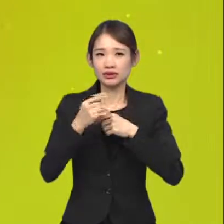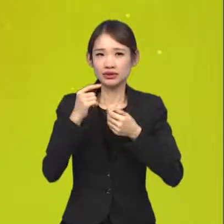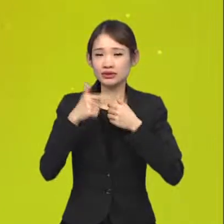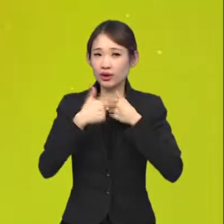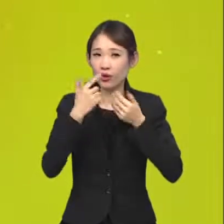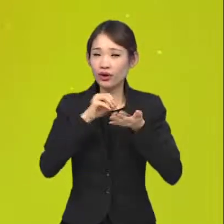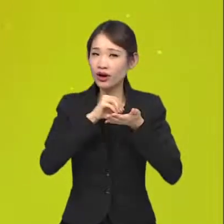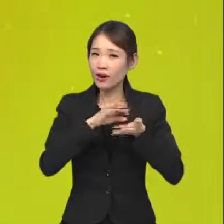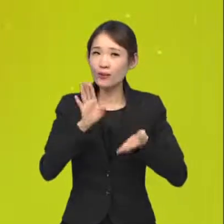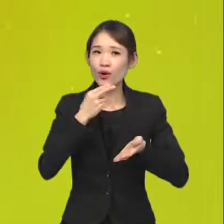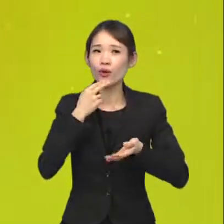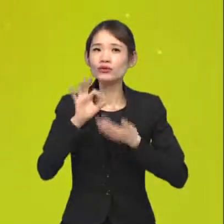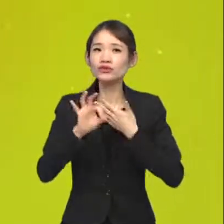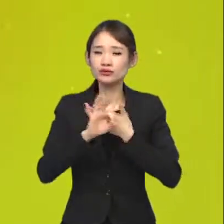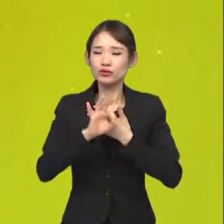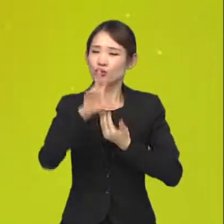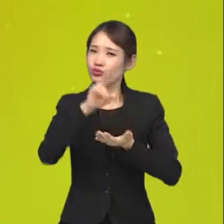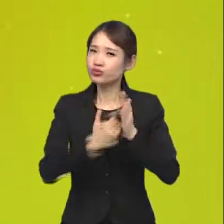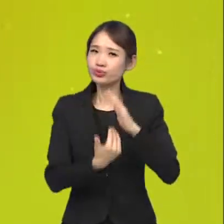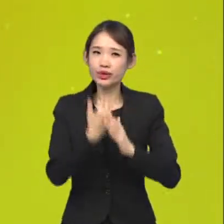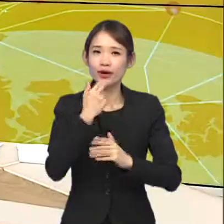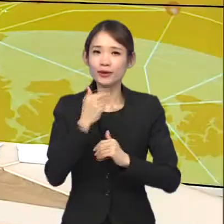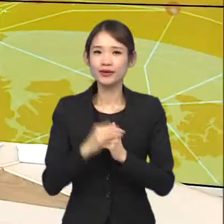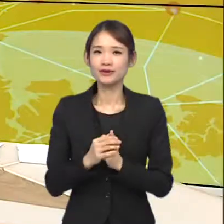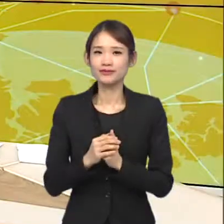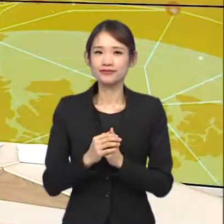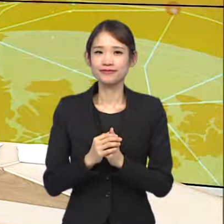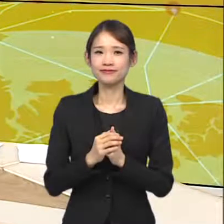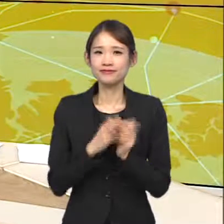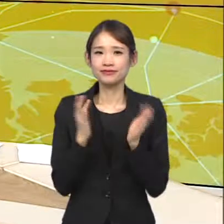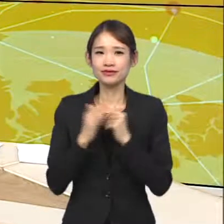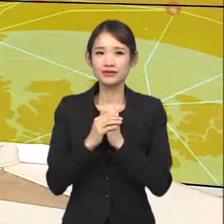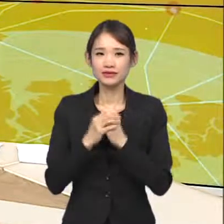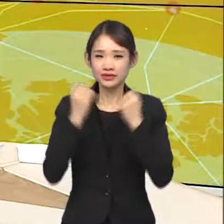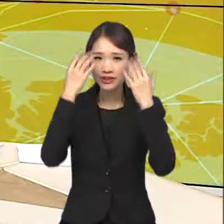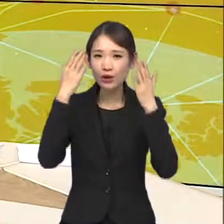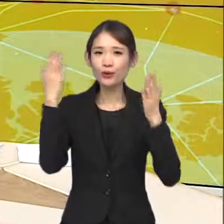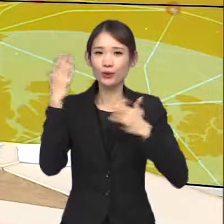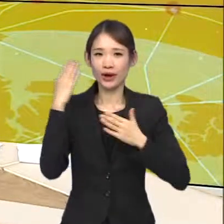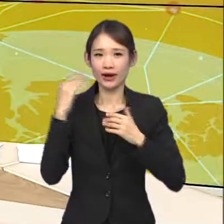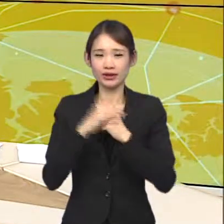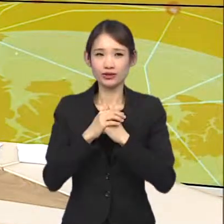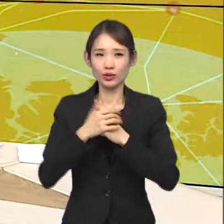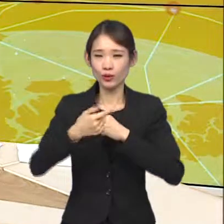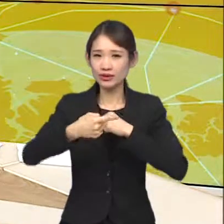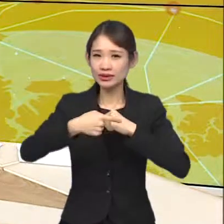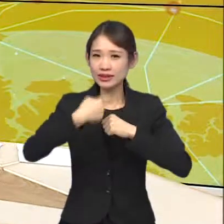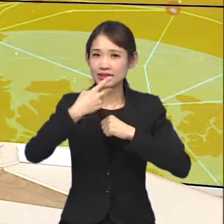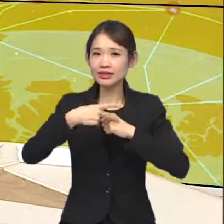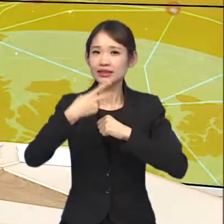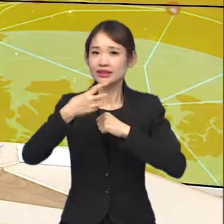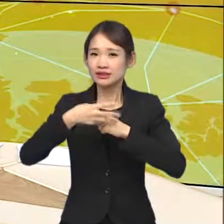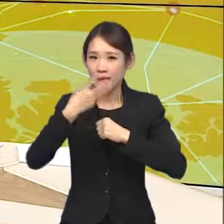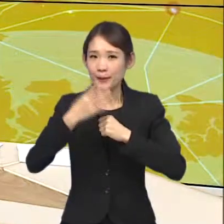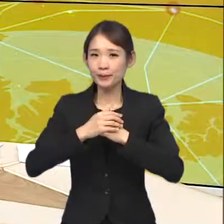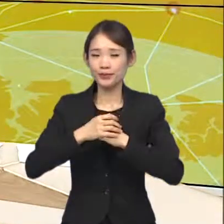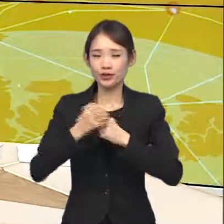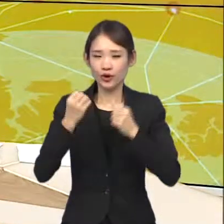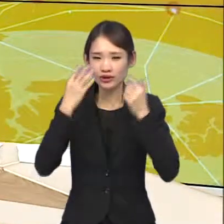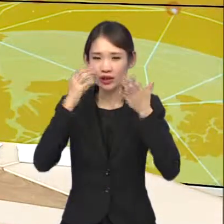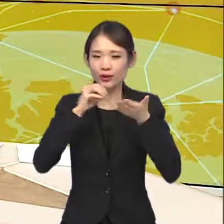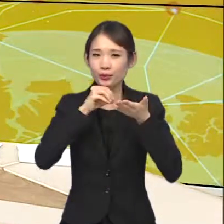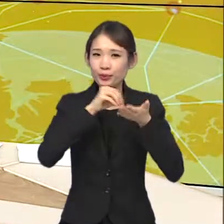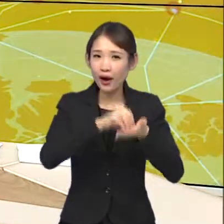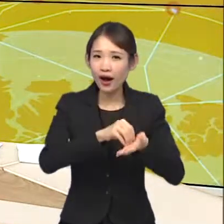그런 부분들은 크게 문제될건 없습니다 4 그렇다면 신입생 인하 또는 초등학교 모처 학년 갓 입학한 이런